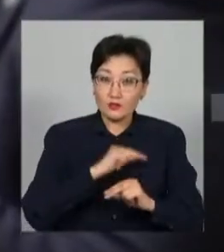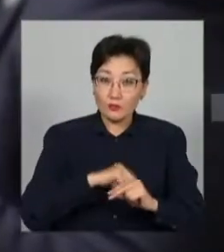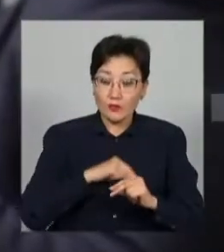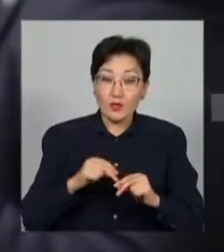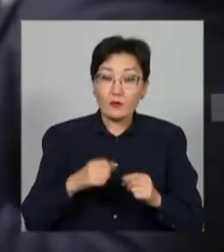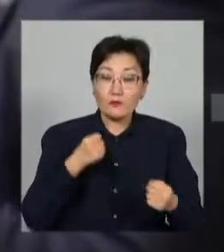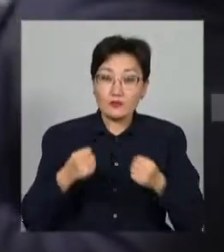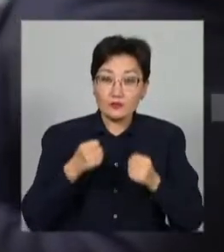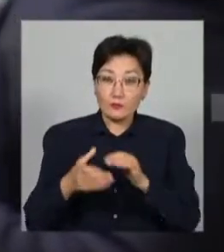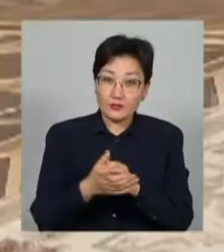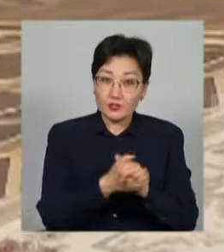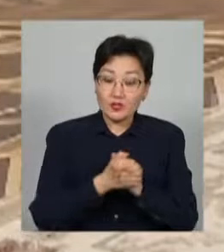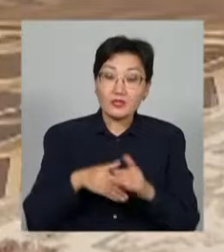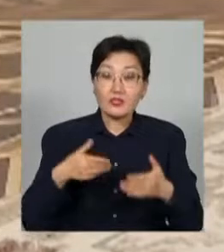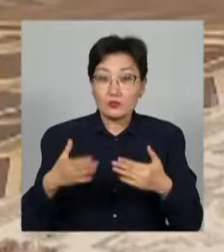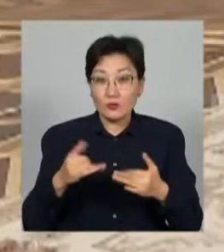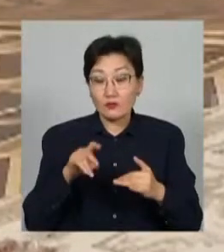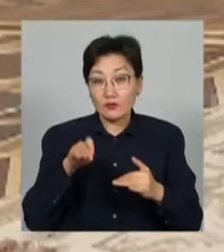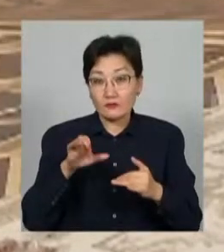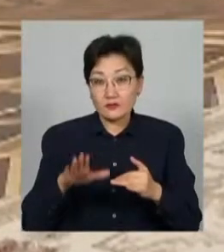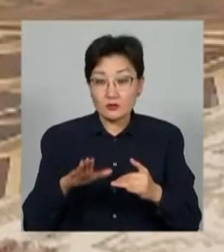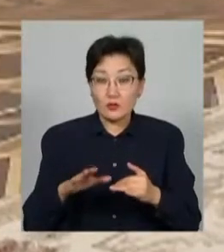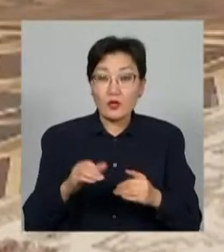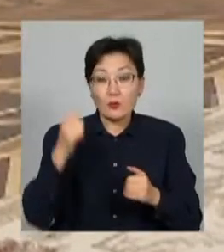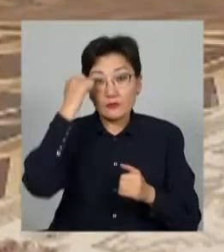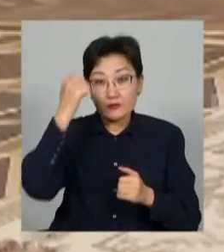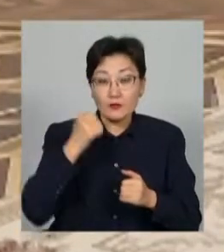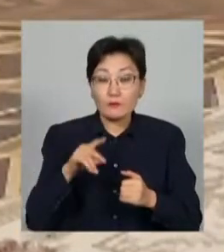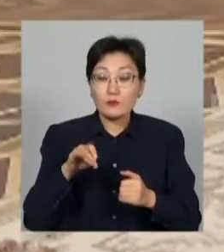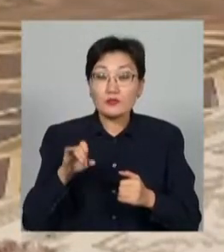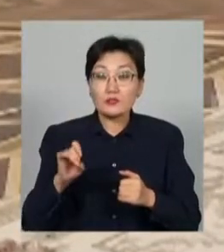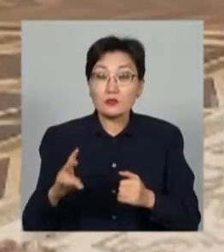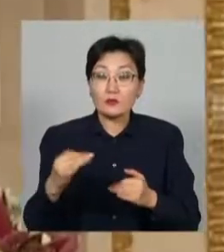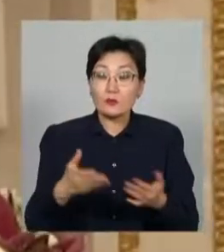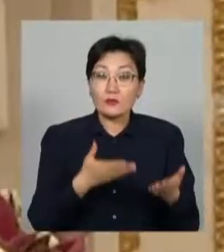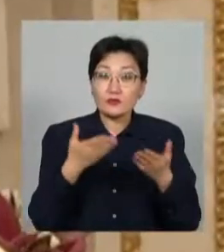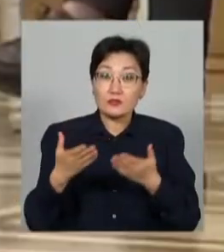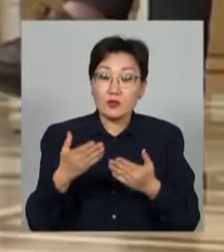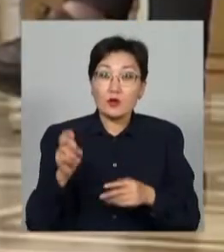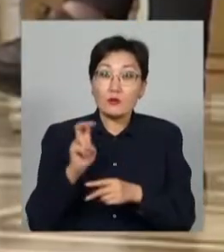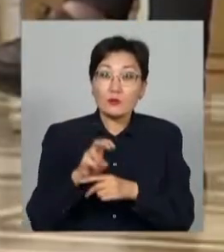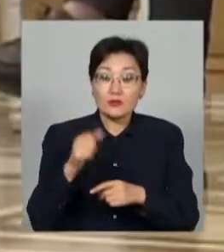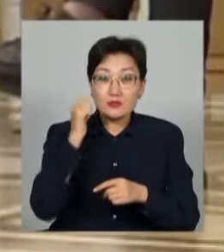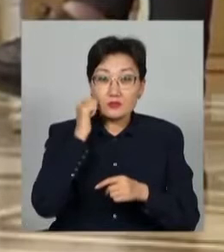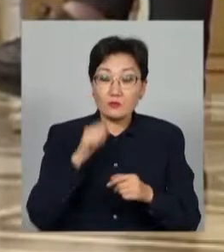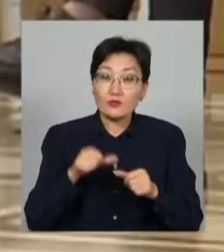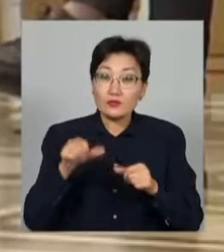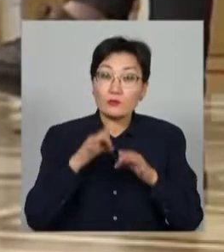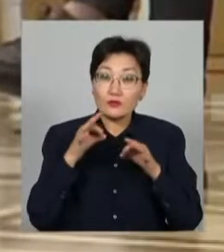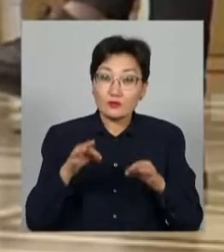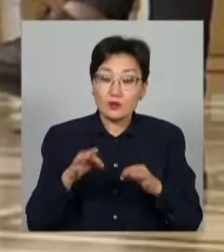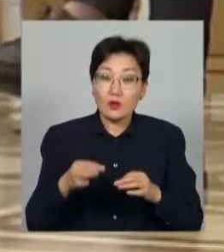меры укрепления дружеских отношений. Касым-Жомарт Токаев поблагодарил Владимира Путина за приглашение посетить Москву и особо